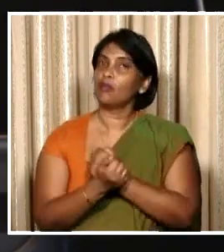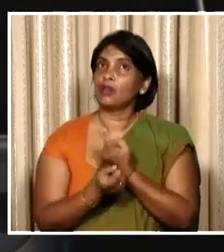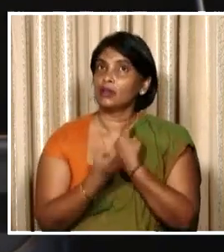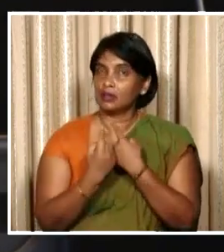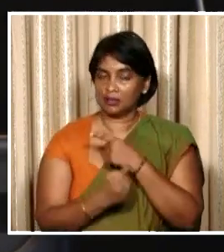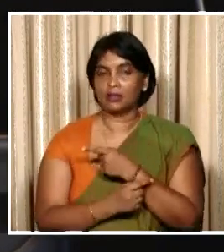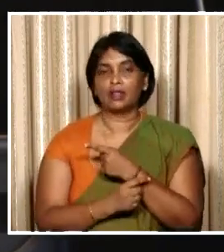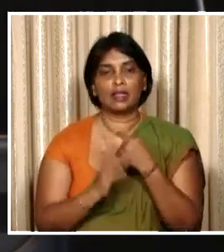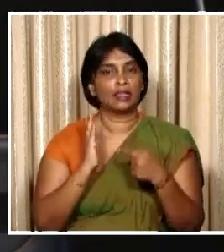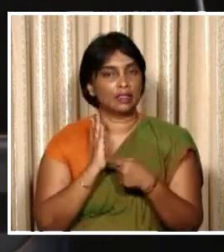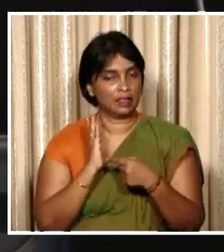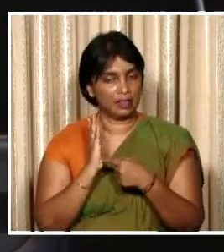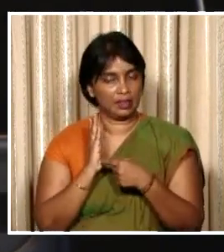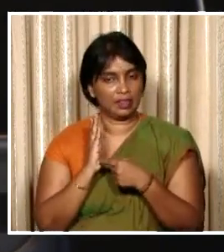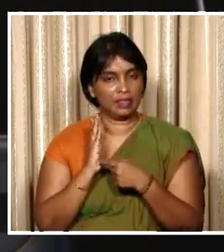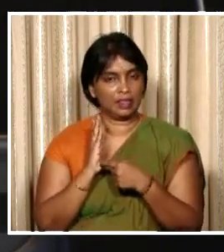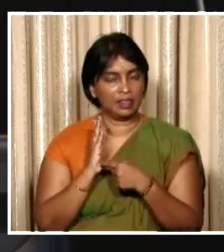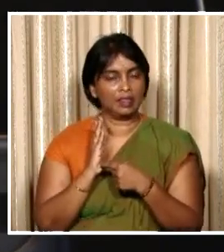පරීක්ෂක තිලකරත්න